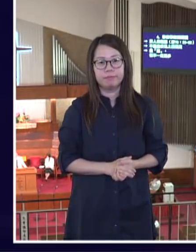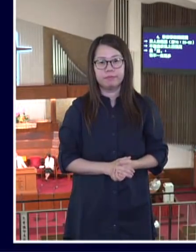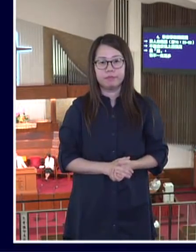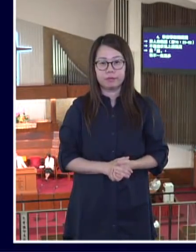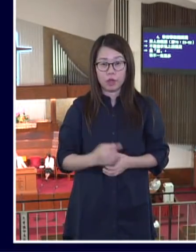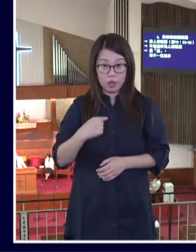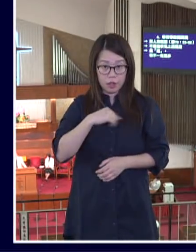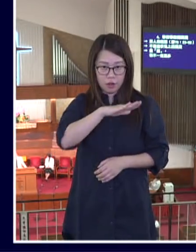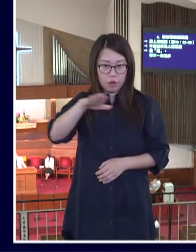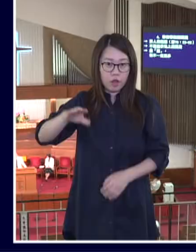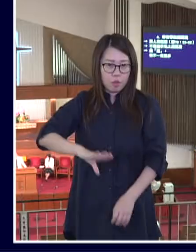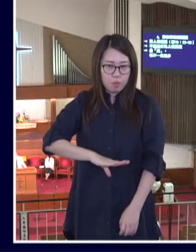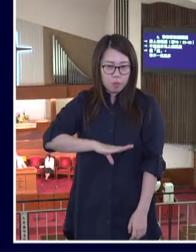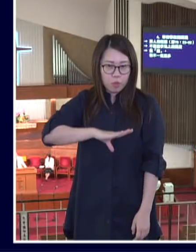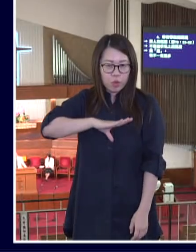是多，